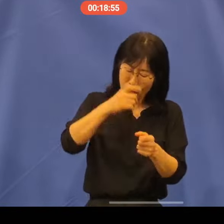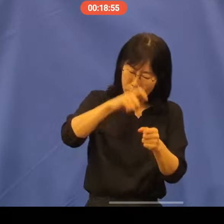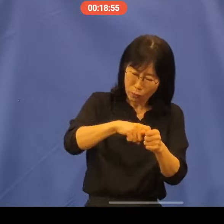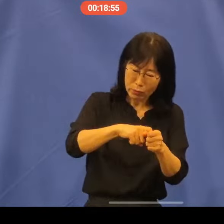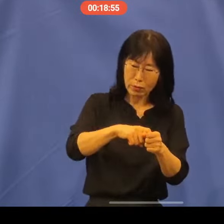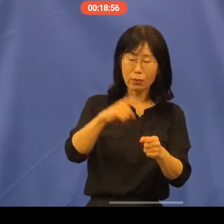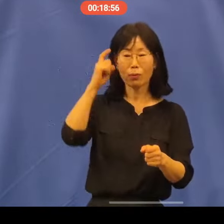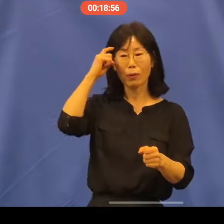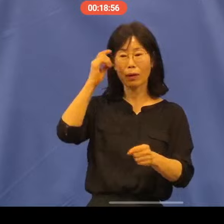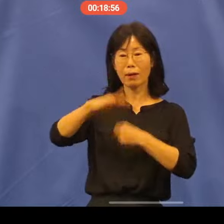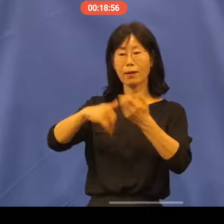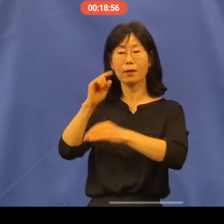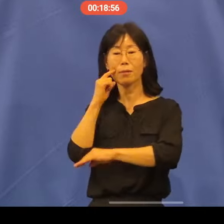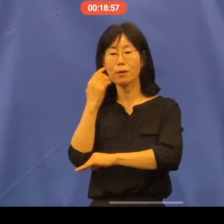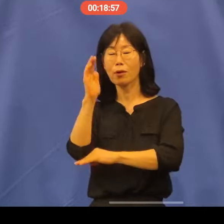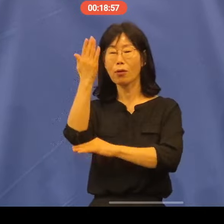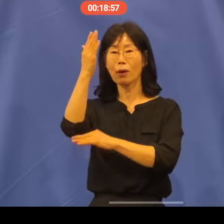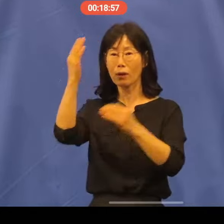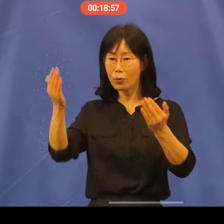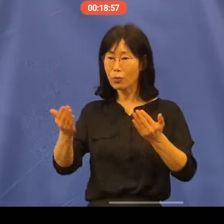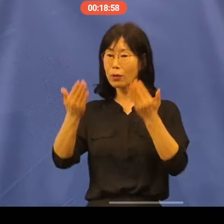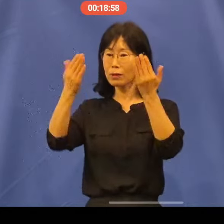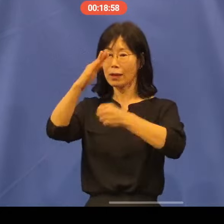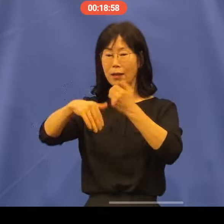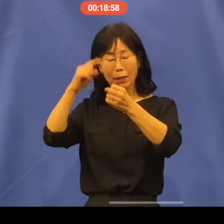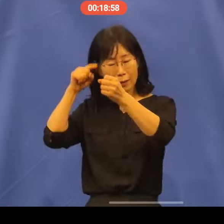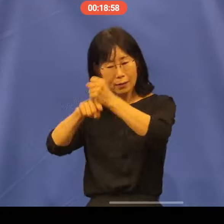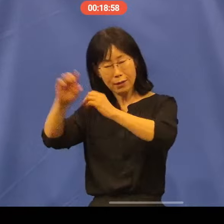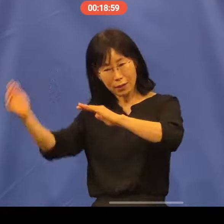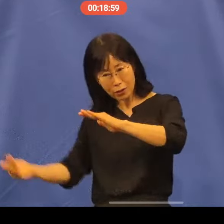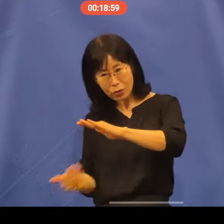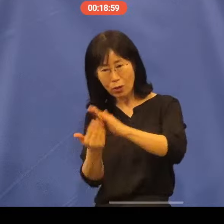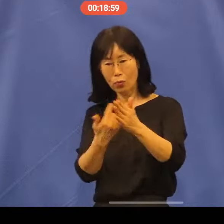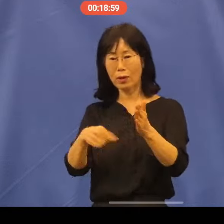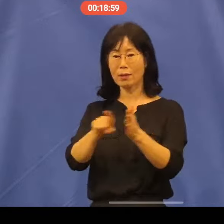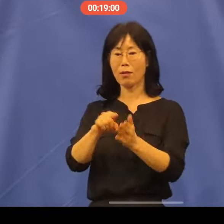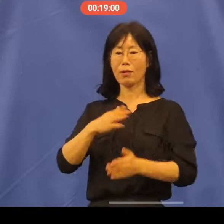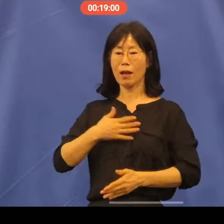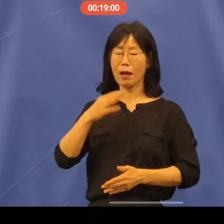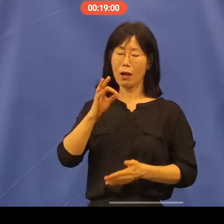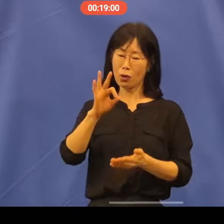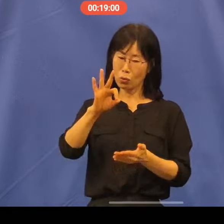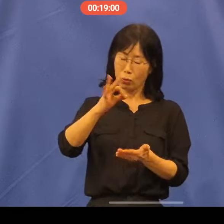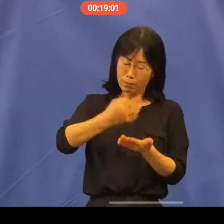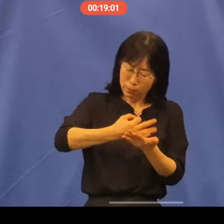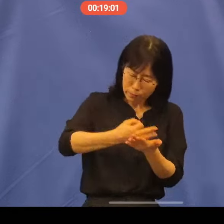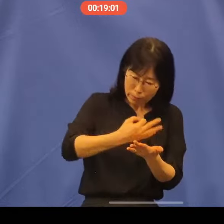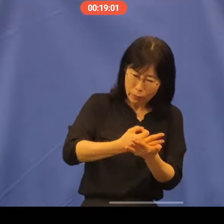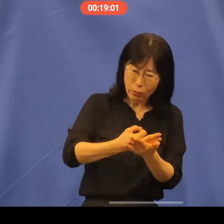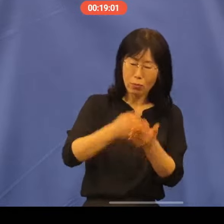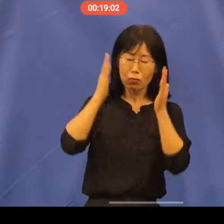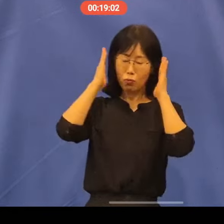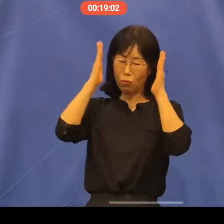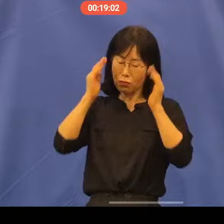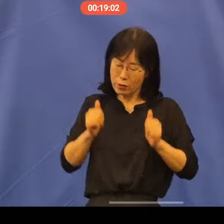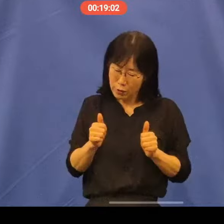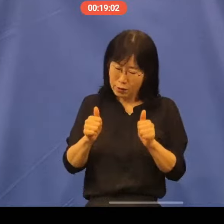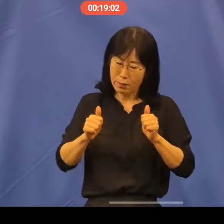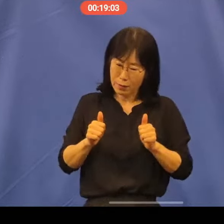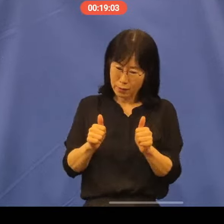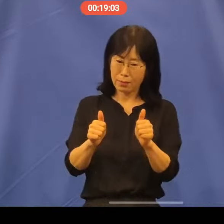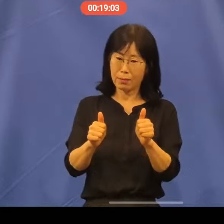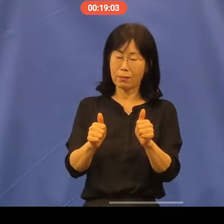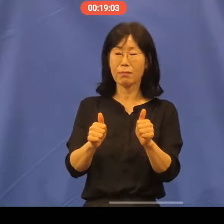위해서, 하나님의 뜻을 이루기 위해서 내가 돈을 버는 사람은 그 버는 그 목적이